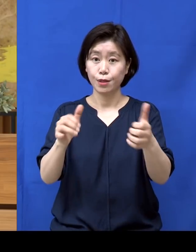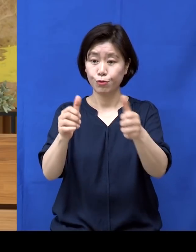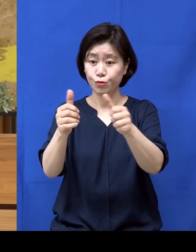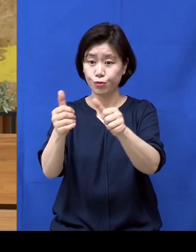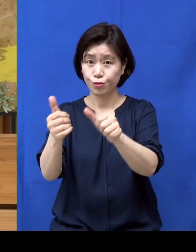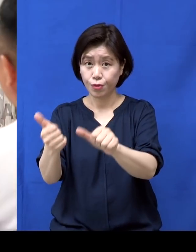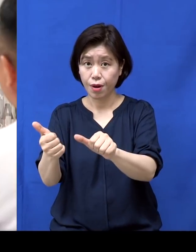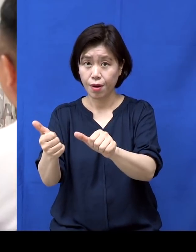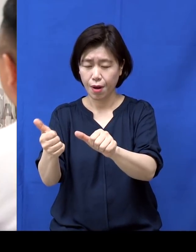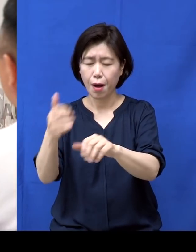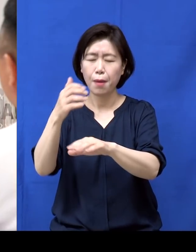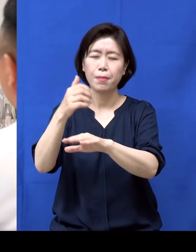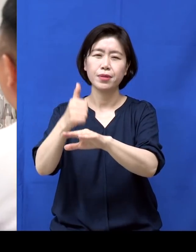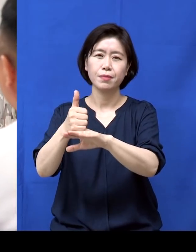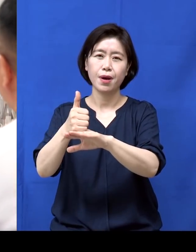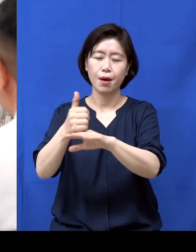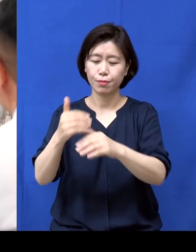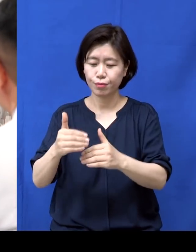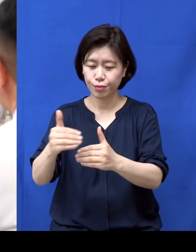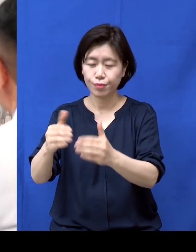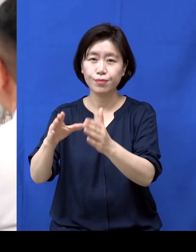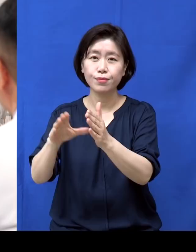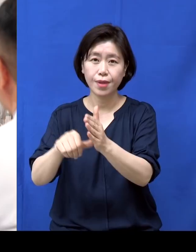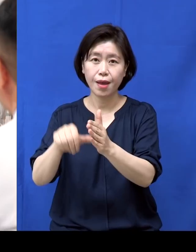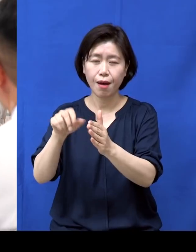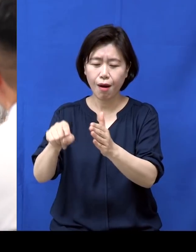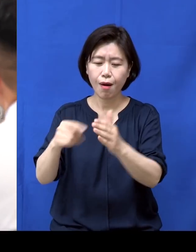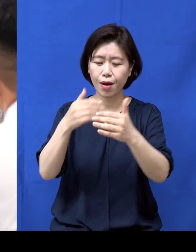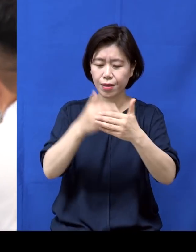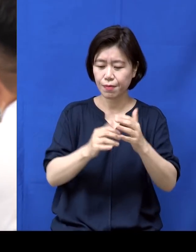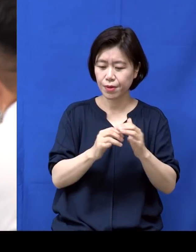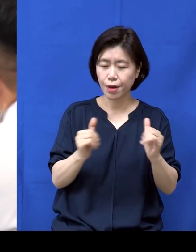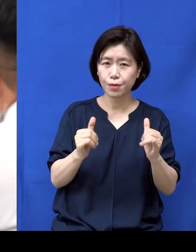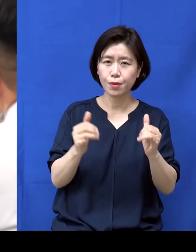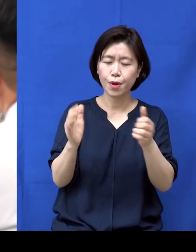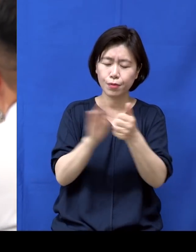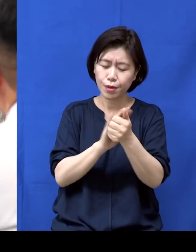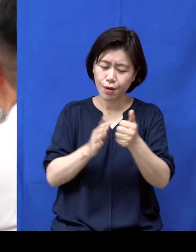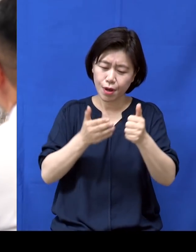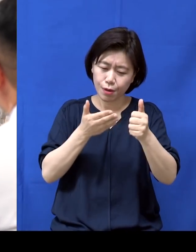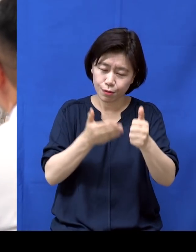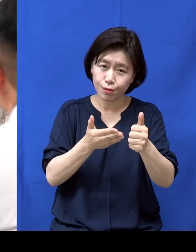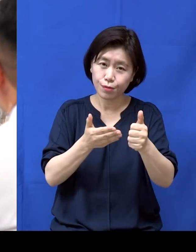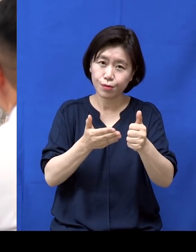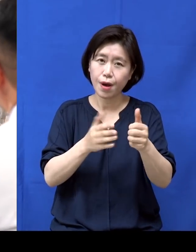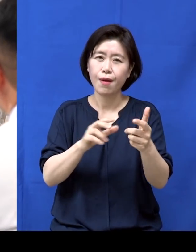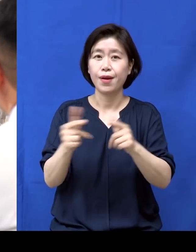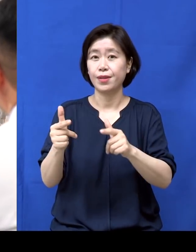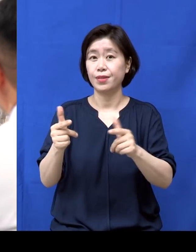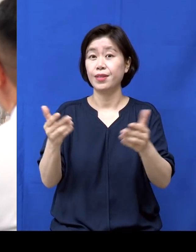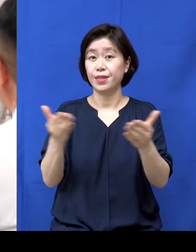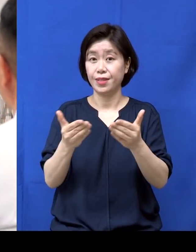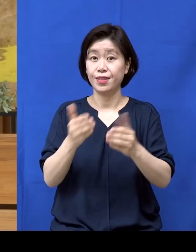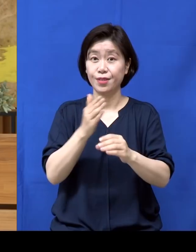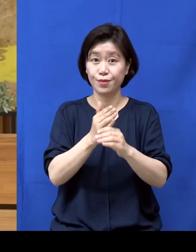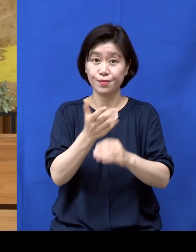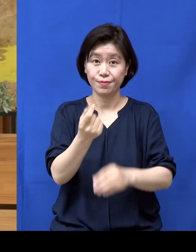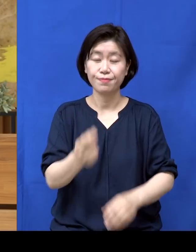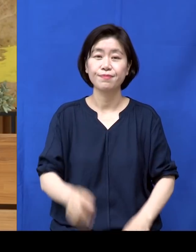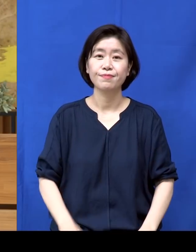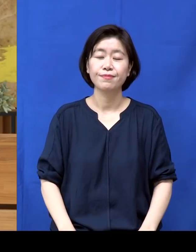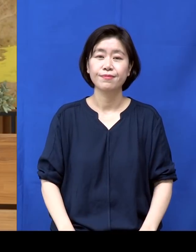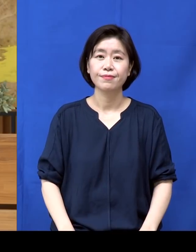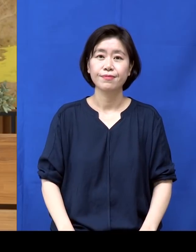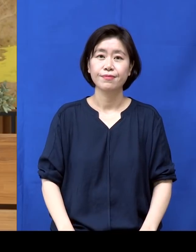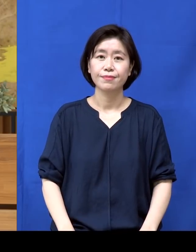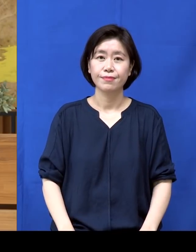마음도 위로해 주시고 좀 보다듬어 주시고 또 기도해 주시면서 그 슬픔을 달래주고 있는 일을 하고 계신 건데요. 어떻게